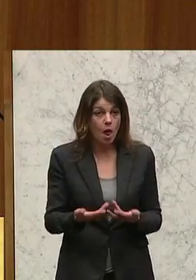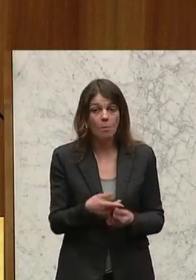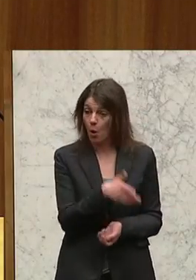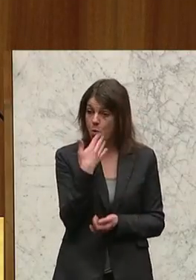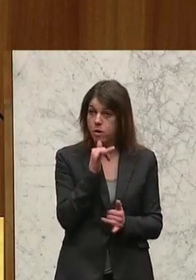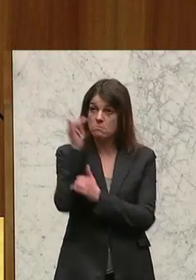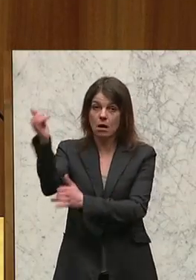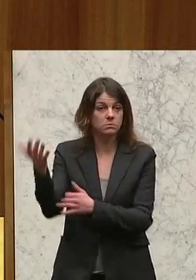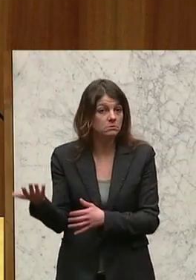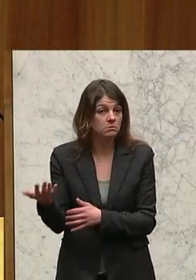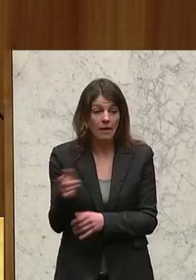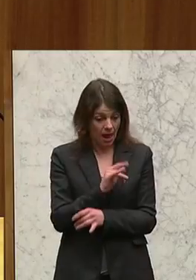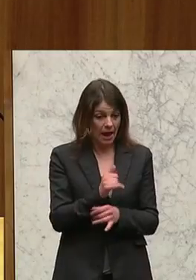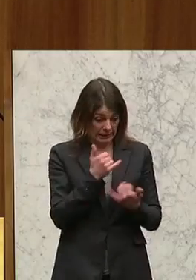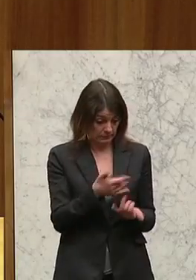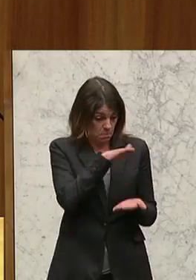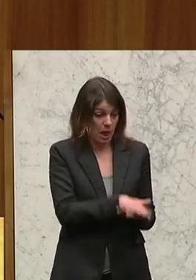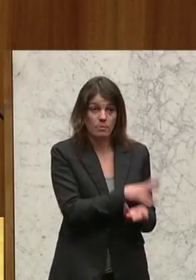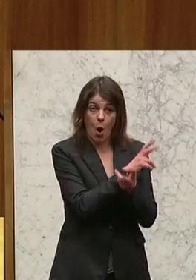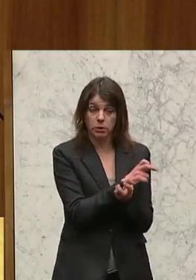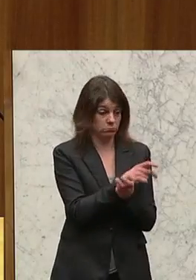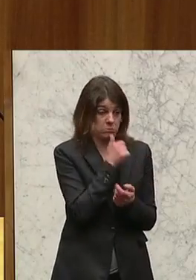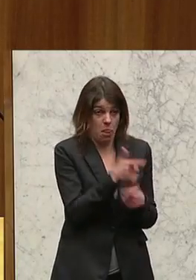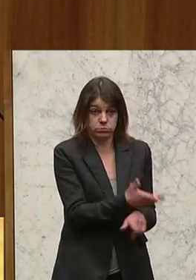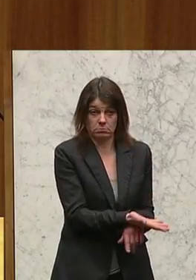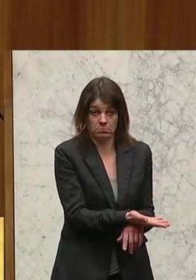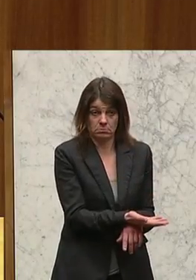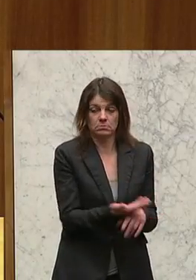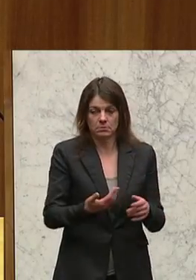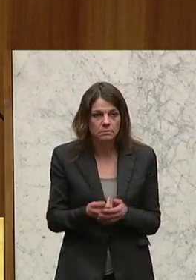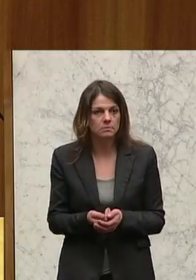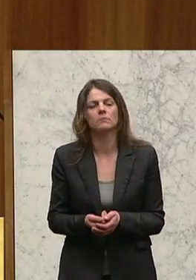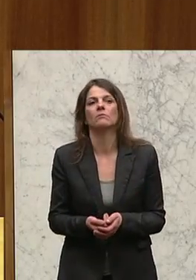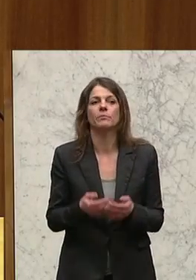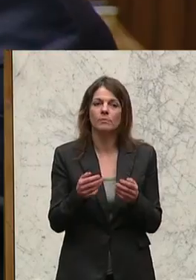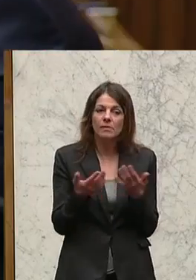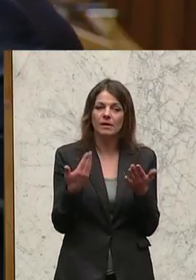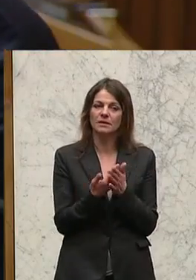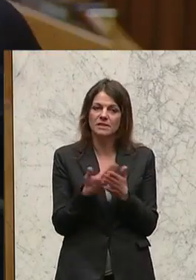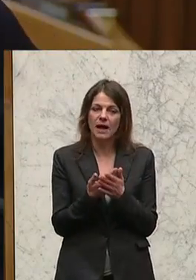ausgereist sind, sondern die sich illegal in unserer Republik befinden, Herr Bundesminister.